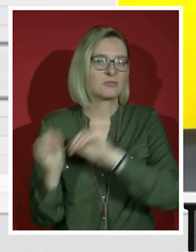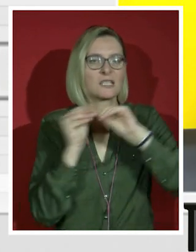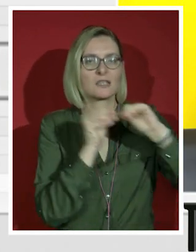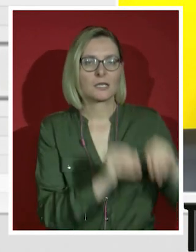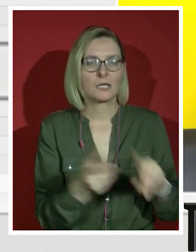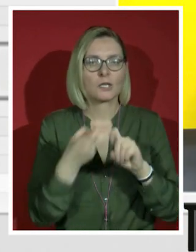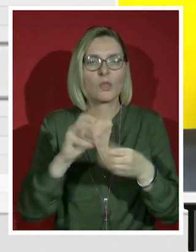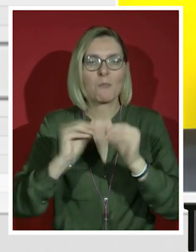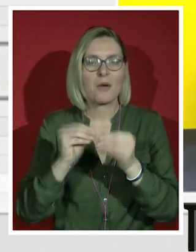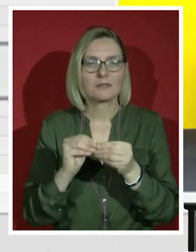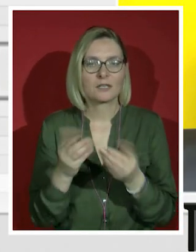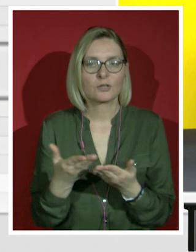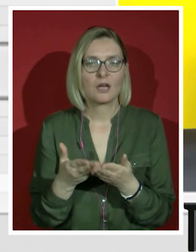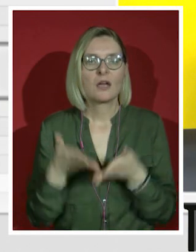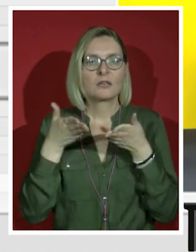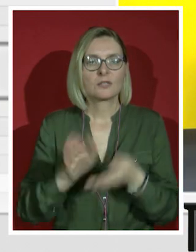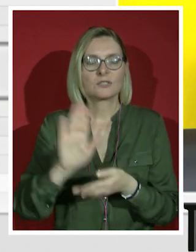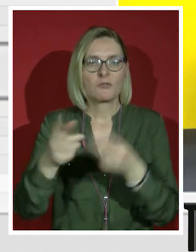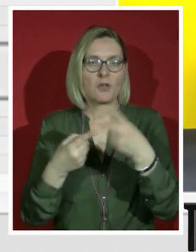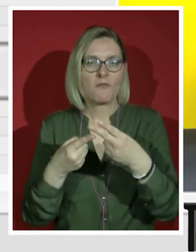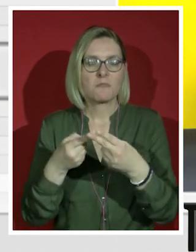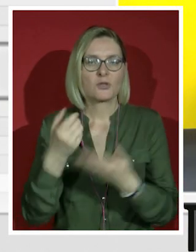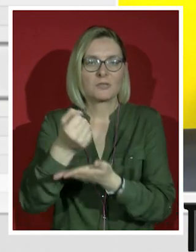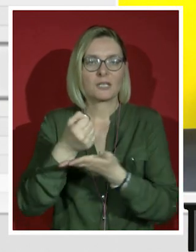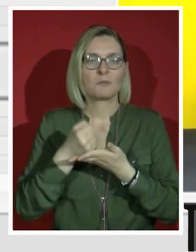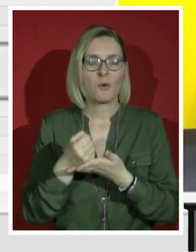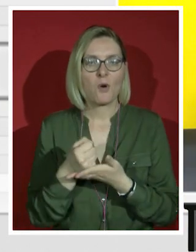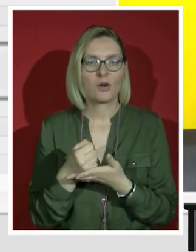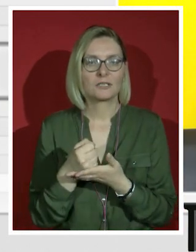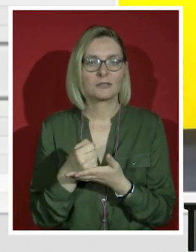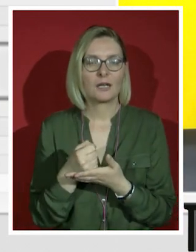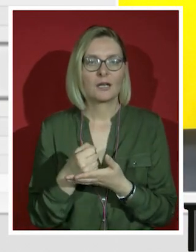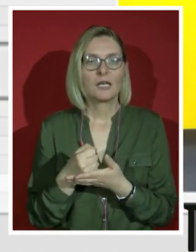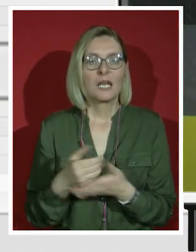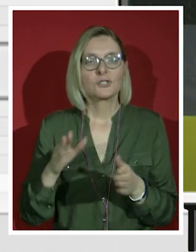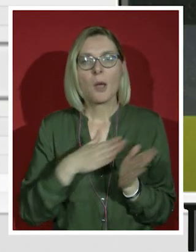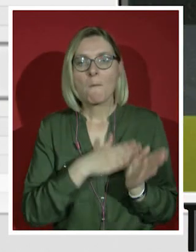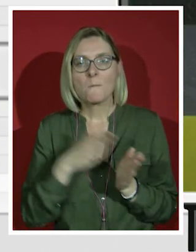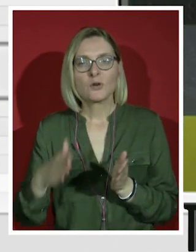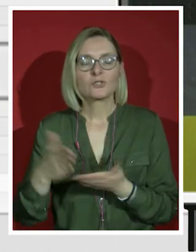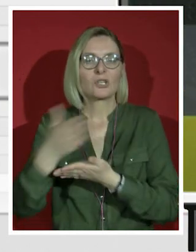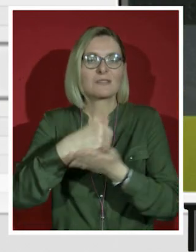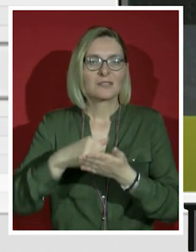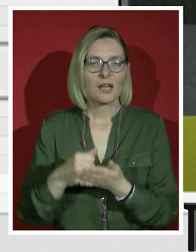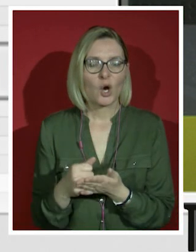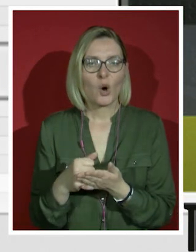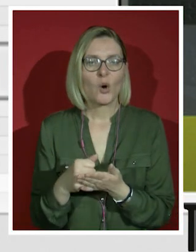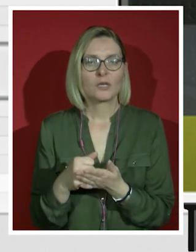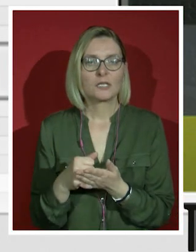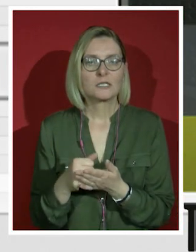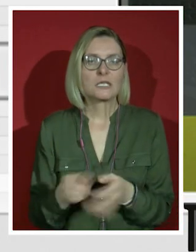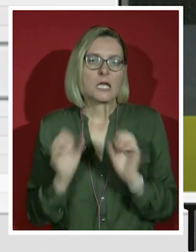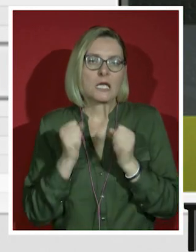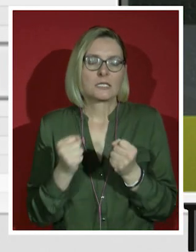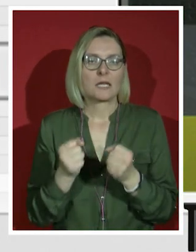пазарите. Затоа сте и тука вие медиумите да ни помогнете на некој начин. Да, често пати пишуваме за тоа и на вистина е голем проблем.